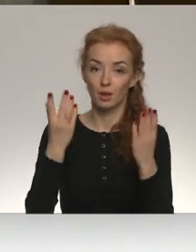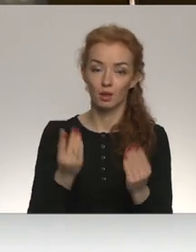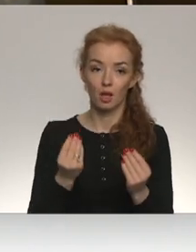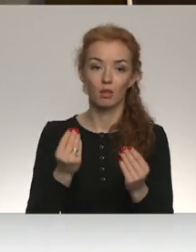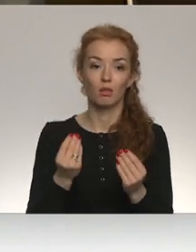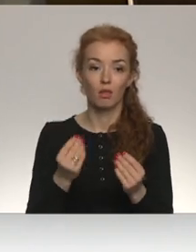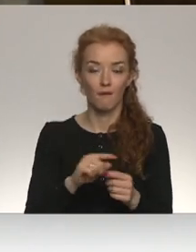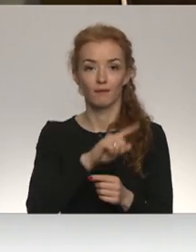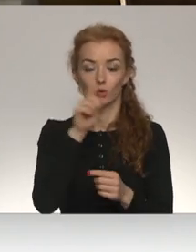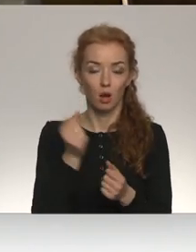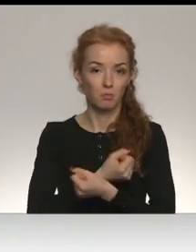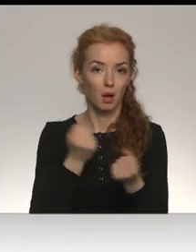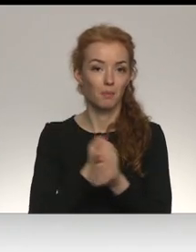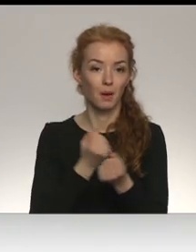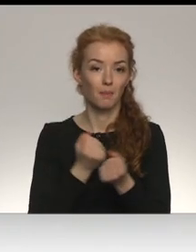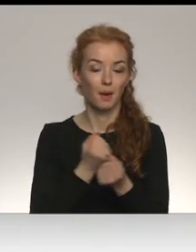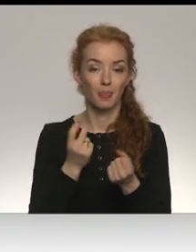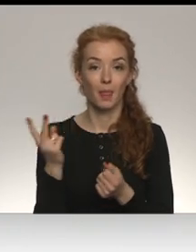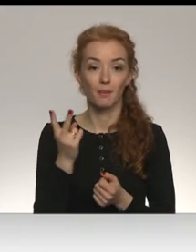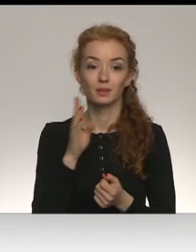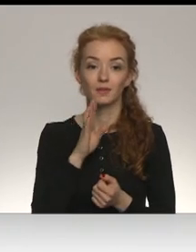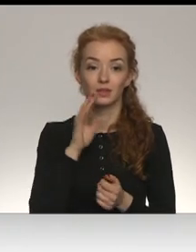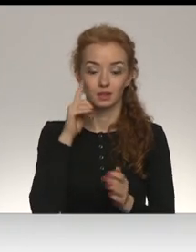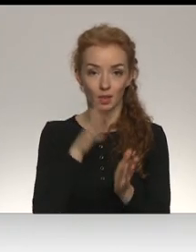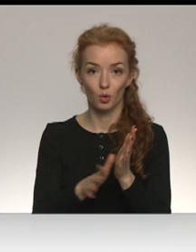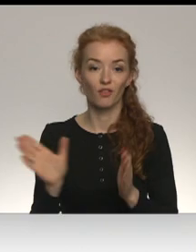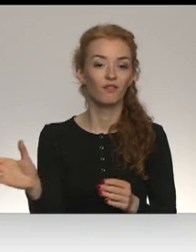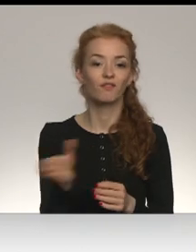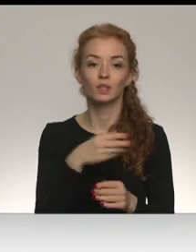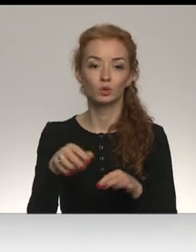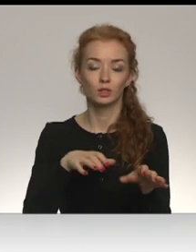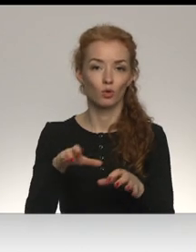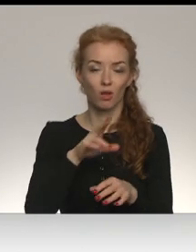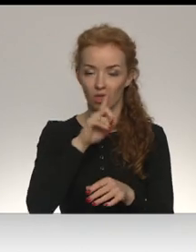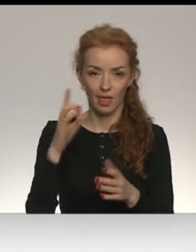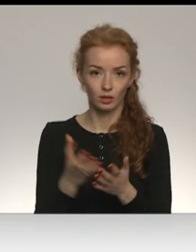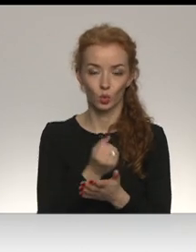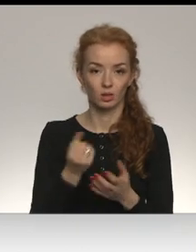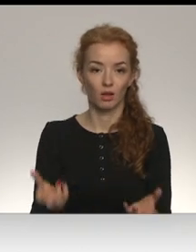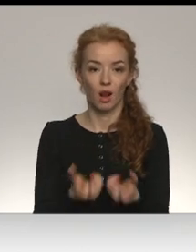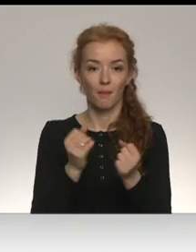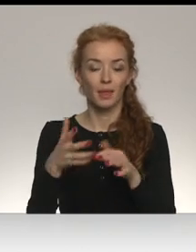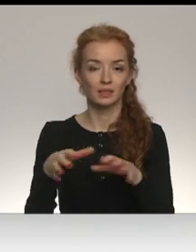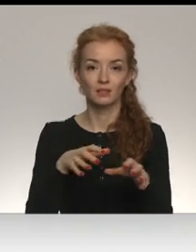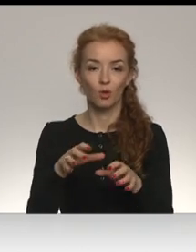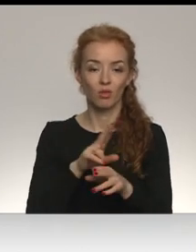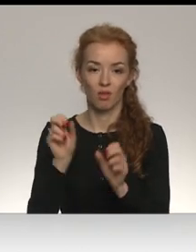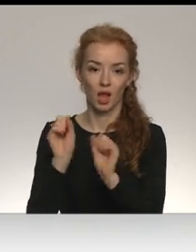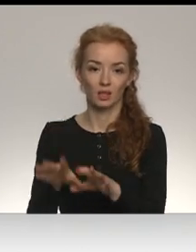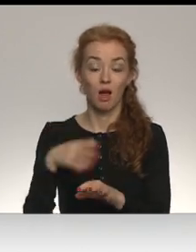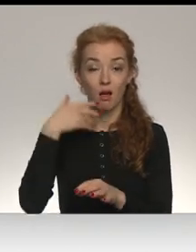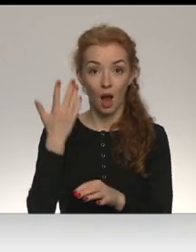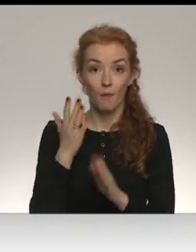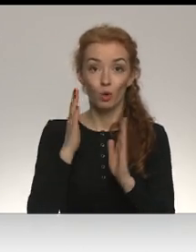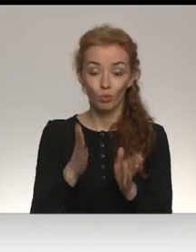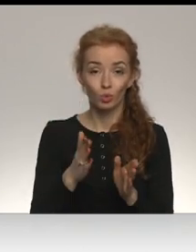visu laiku sprādzieni. Inna un Aļina saprot, ka visus dzīvniekus neizdosies glābt, tomēr suņus neatstāšot, un kamēr vien būs